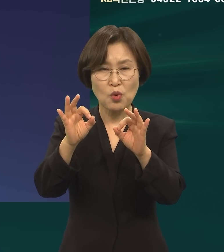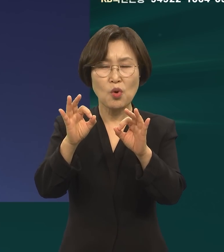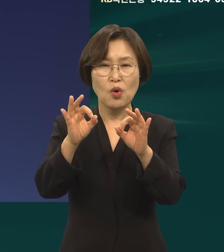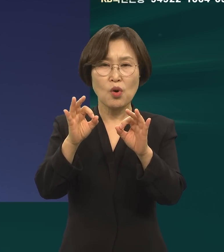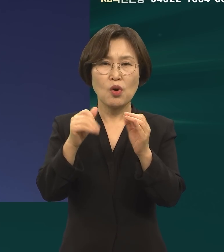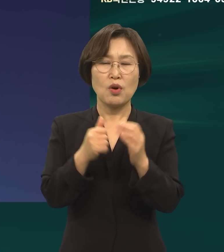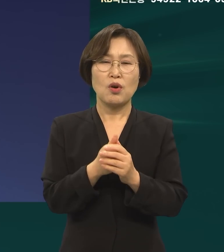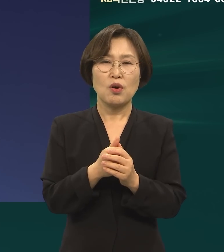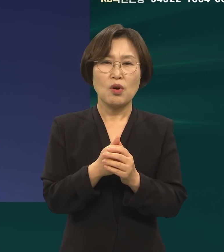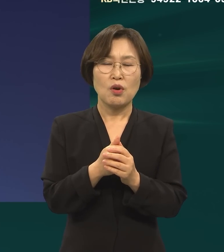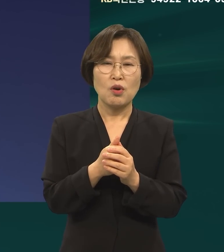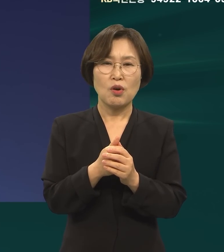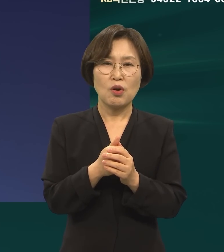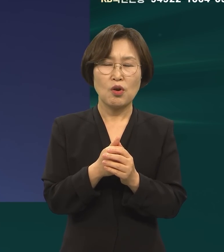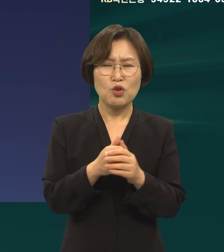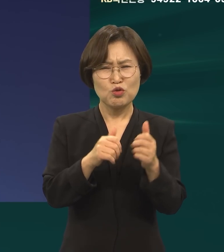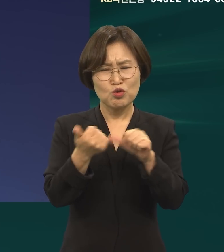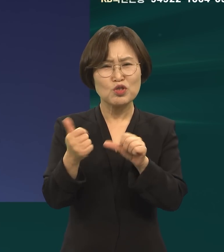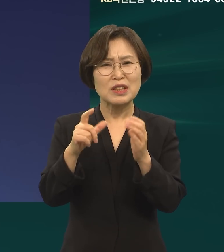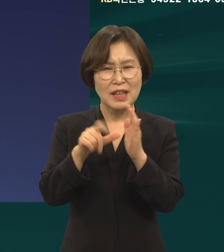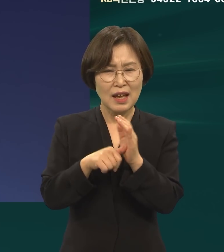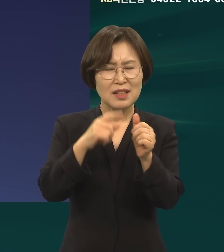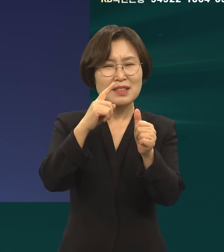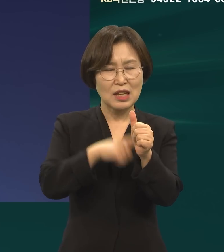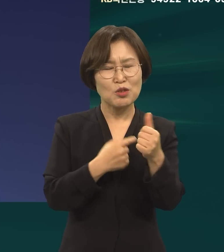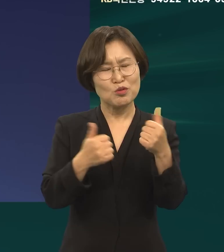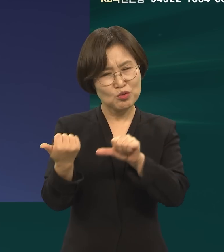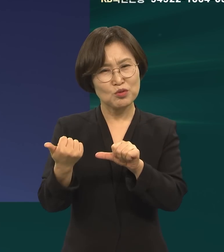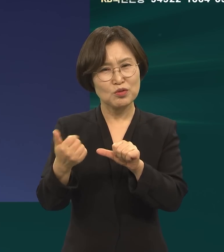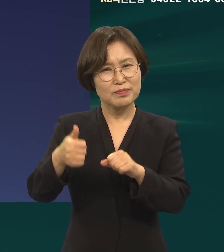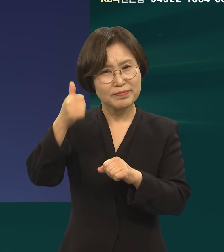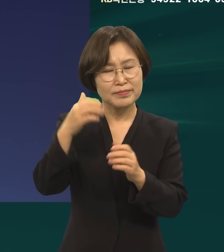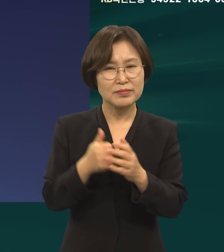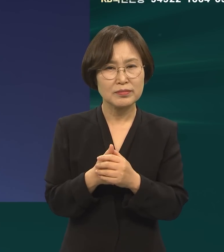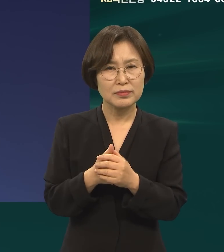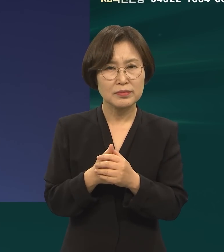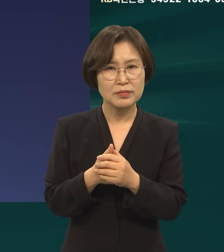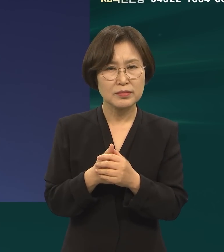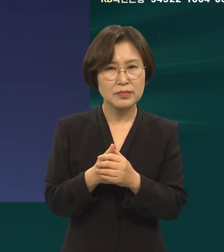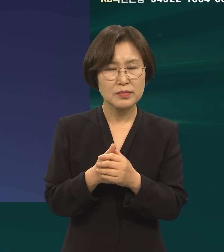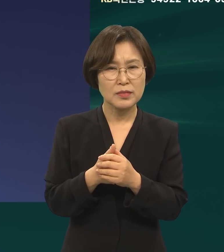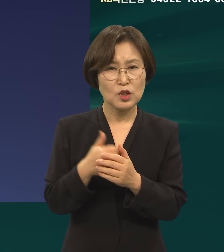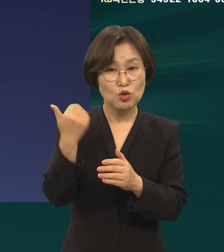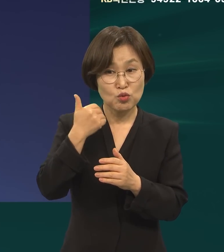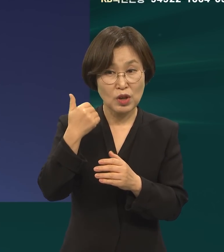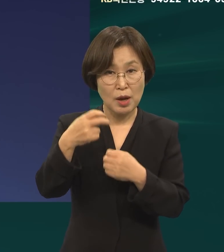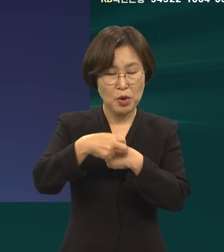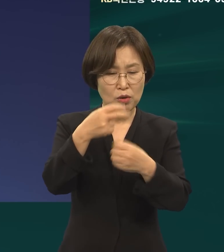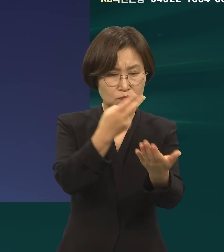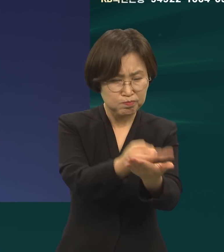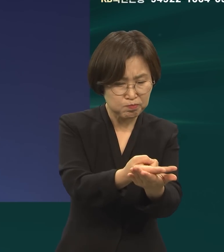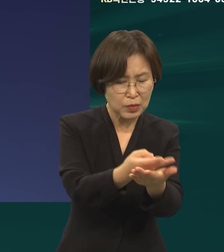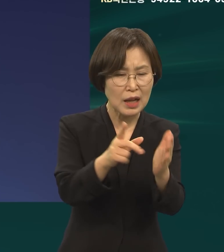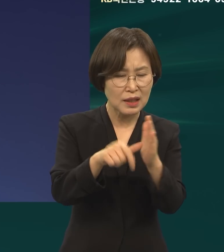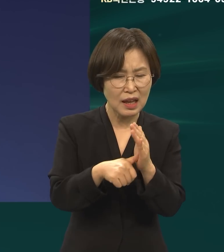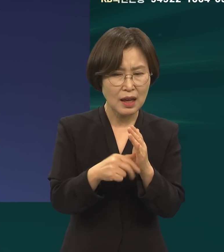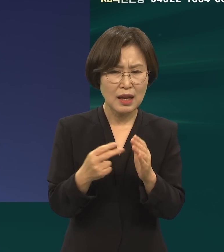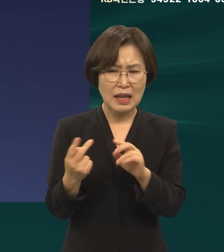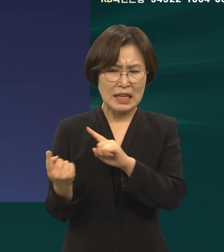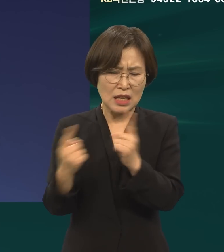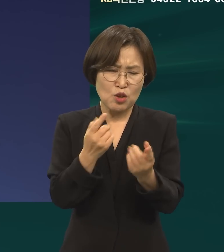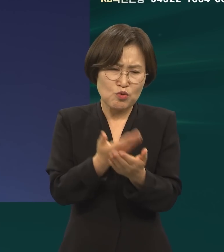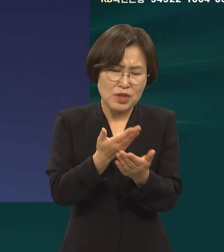저는 임종을 앞두고는 교인을 신방 가면 살려달라고 기도하지 않습니다. 병원에 48시간 남았다고 합니다.